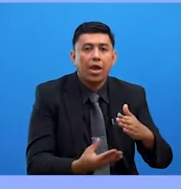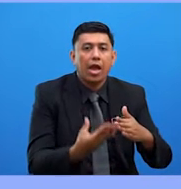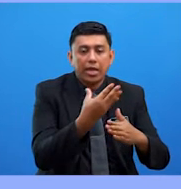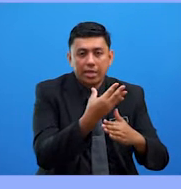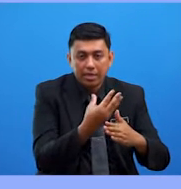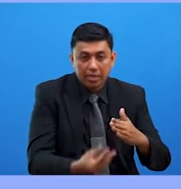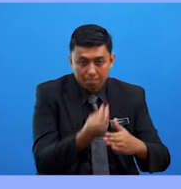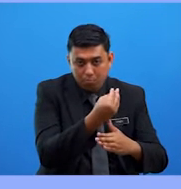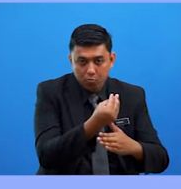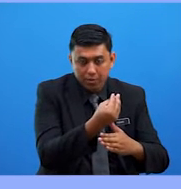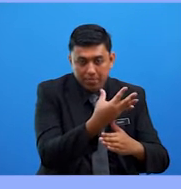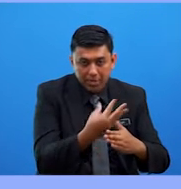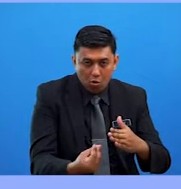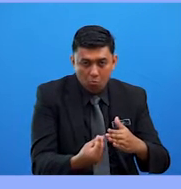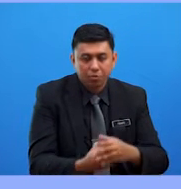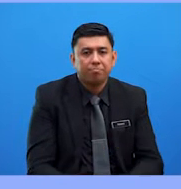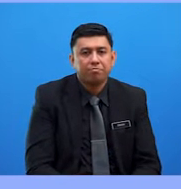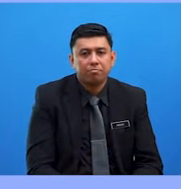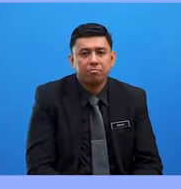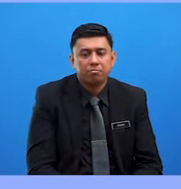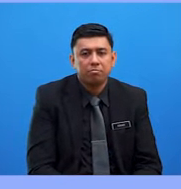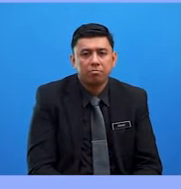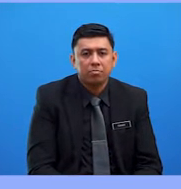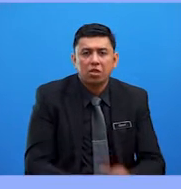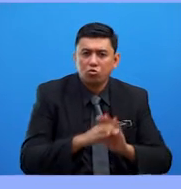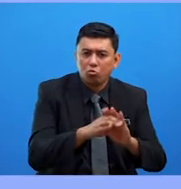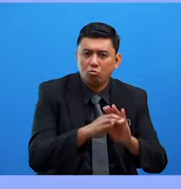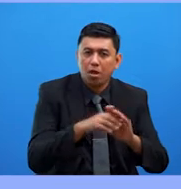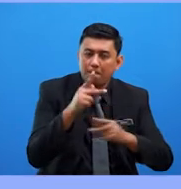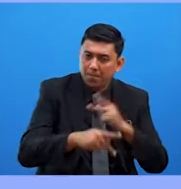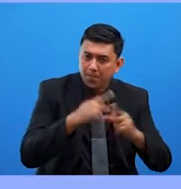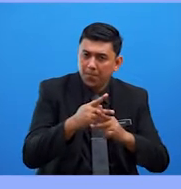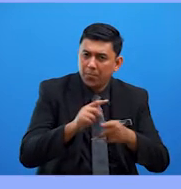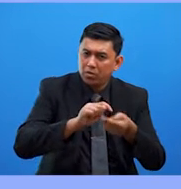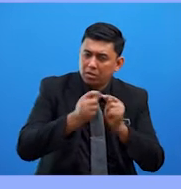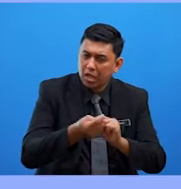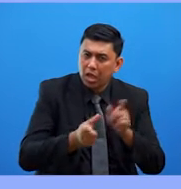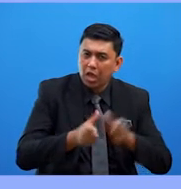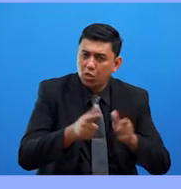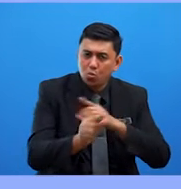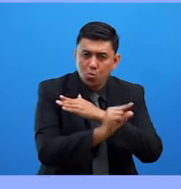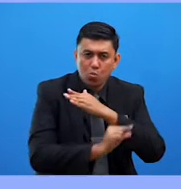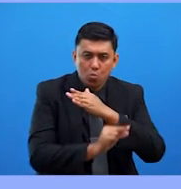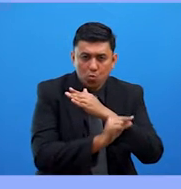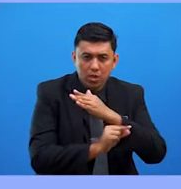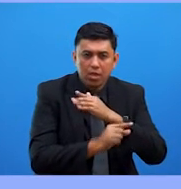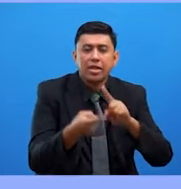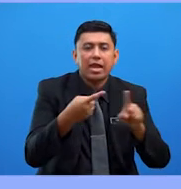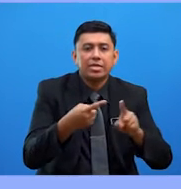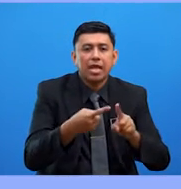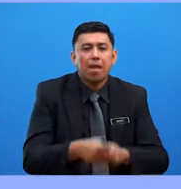kepada output 1 markah. Contohnya, proses menukarkan kayu getah dari